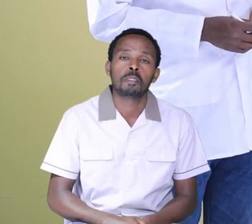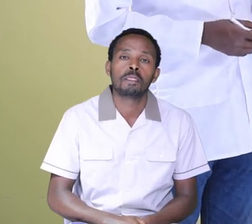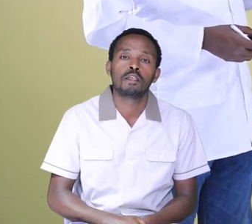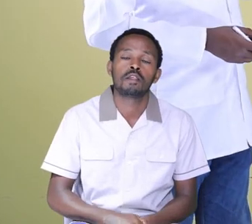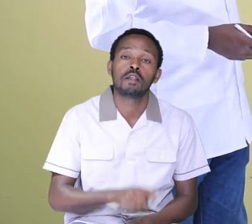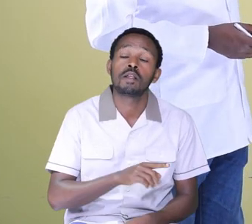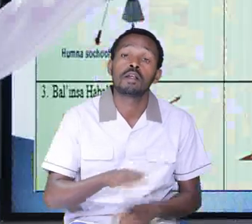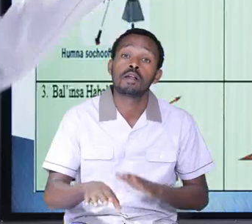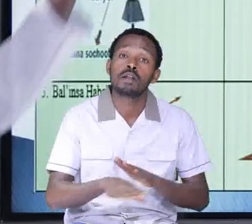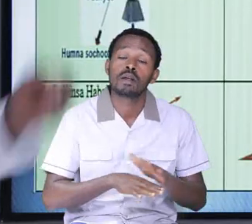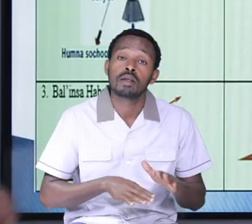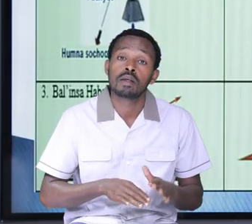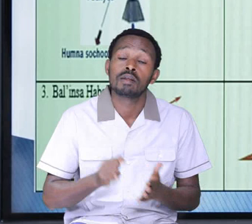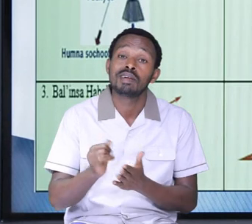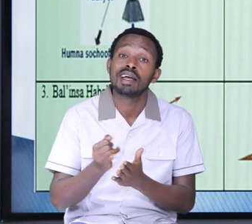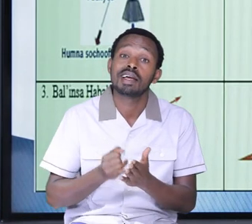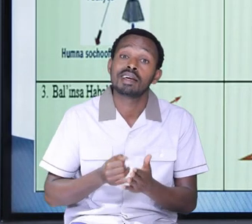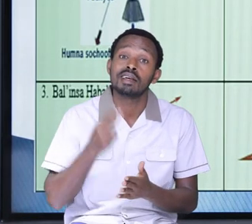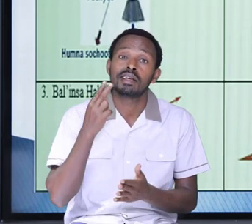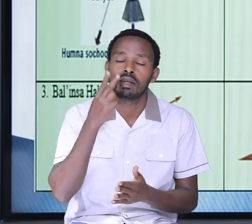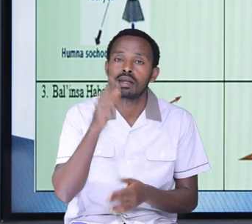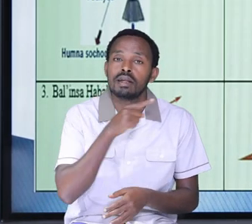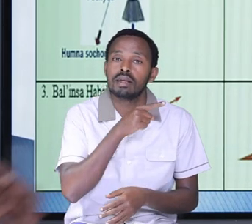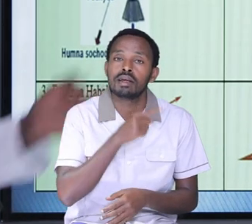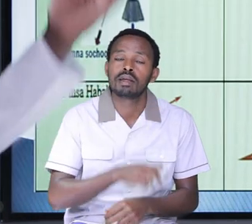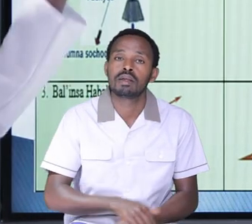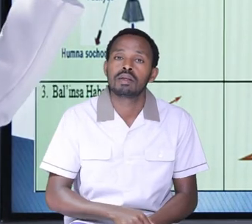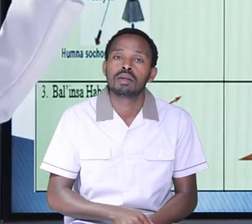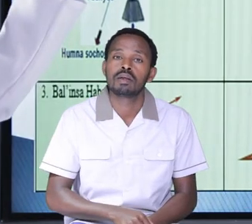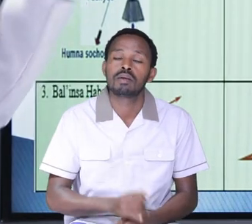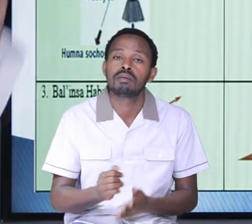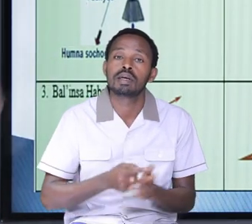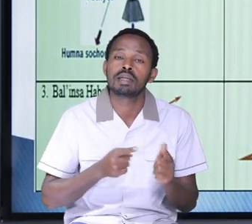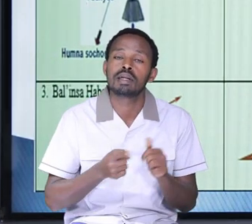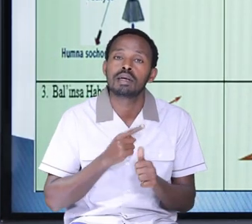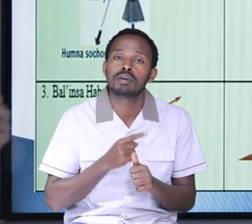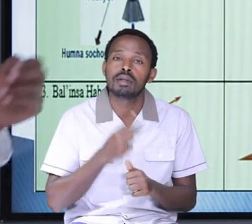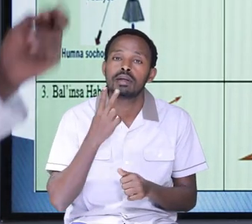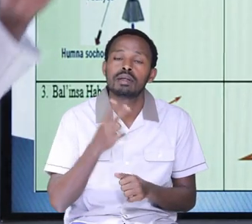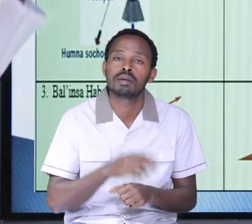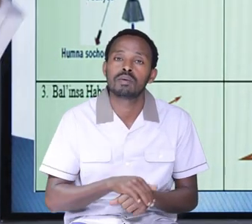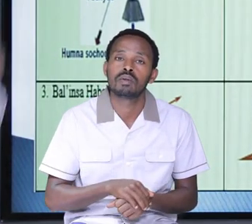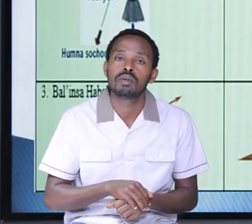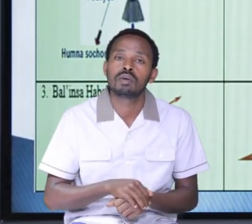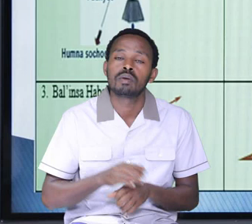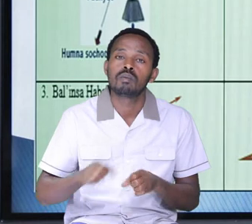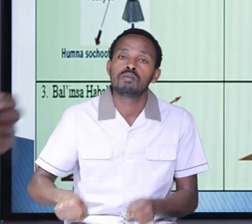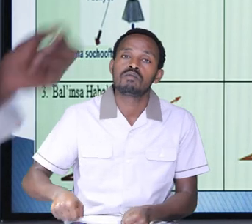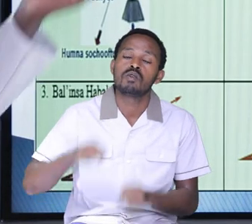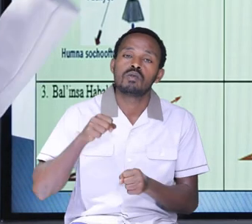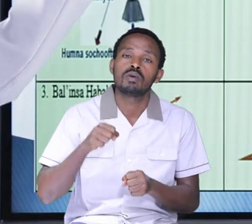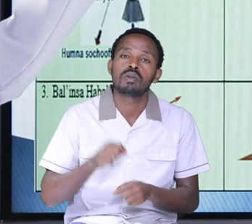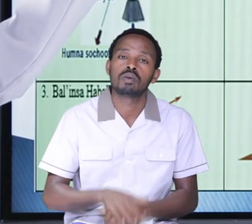isaan kana jalatti fakkii as gubbaarratti argitan kana ilaalaa. Fakkiin jalqaba kana gubbaarratti argitan fonqolcha kan inni bakka